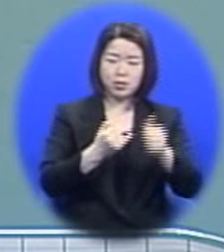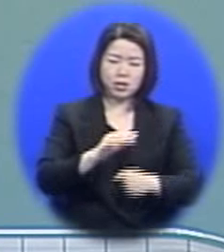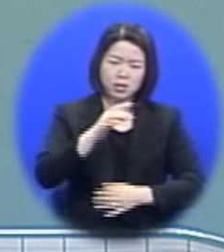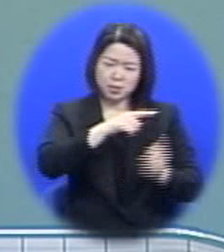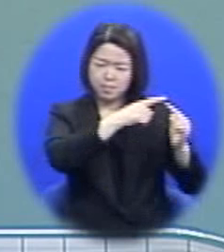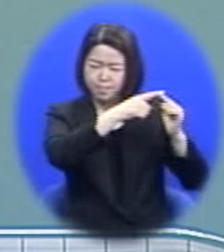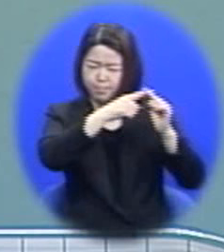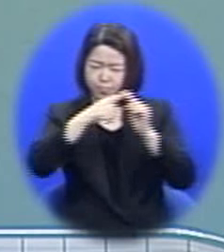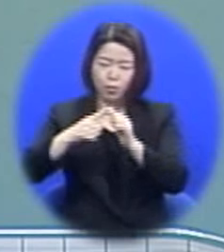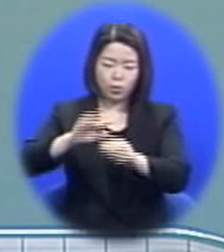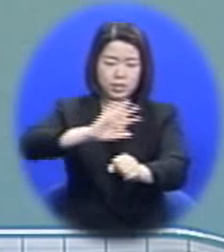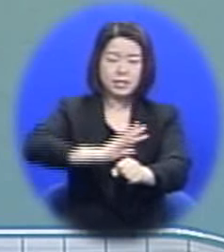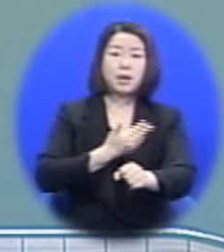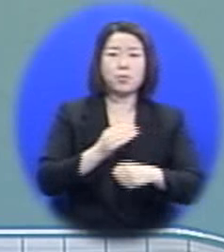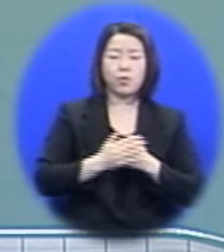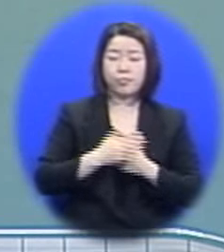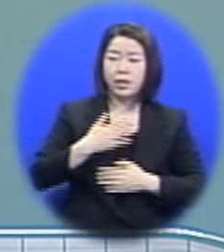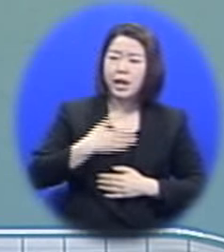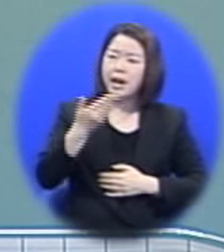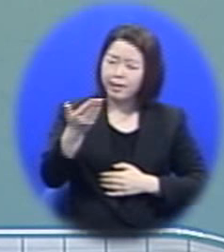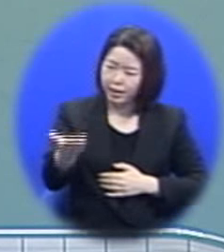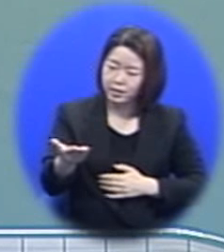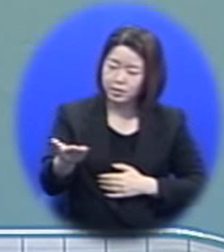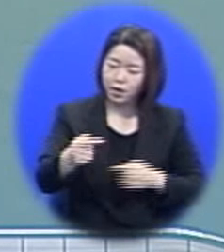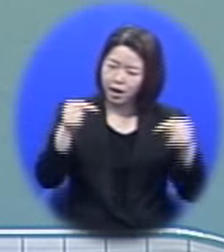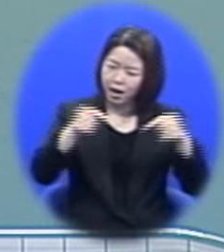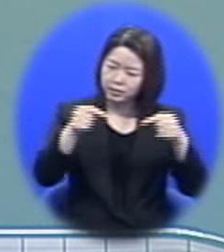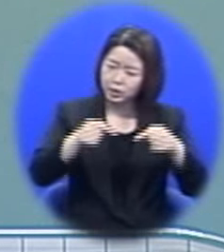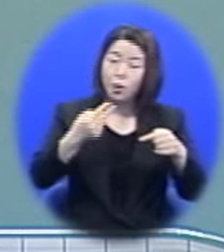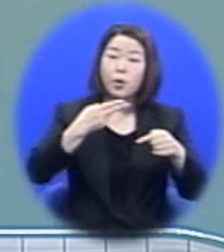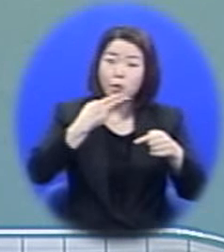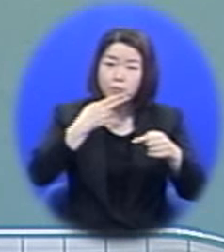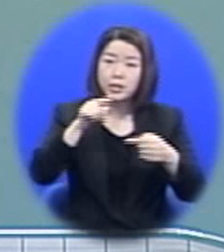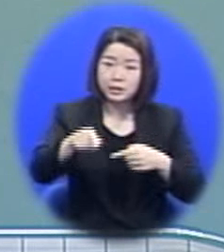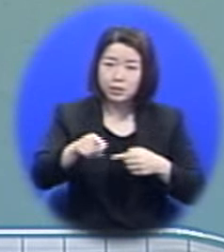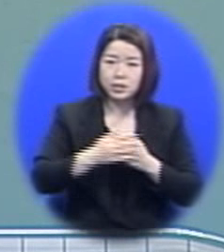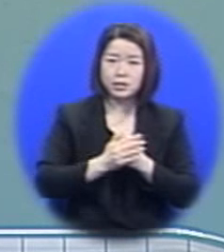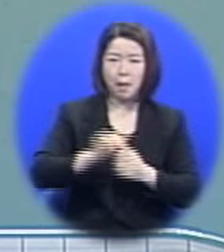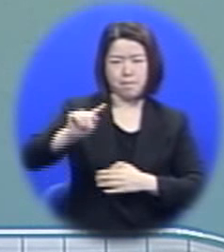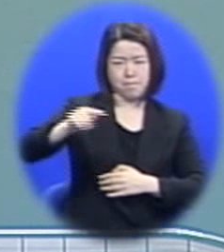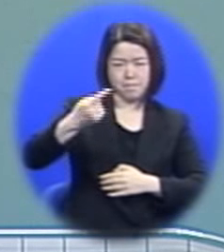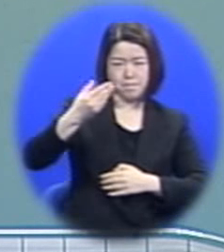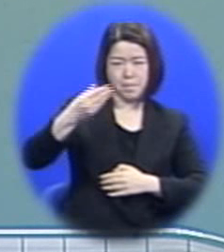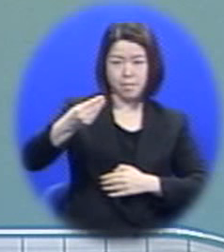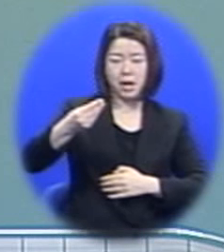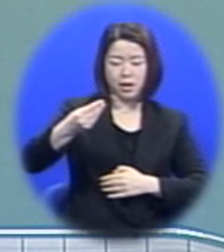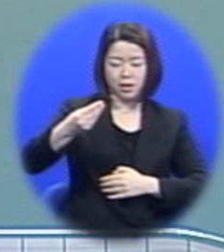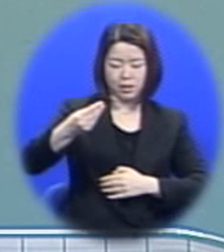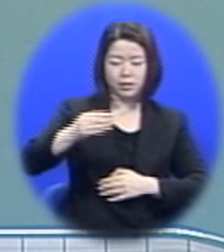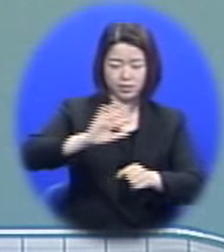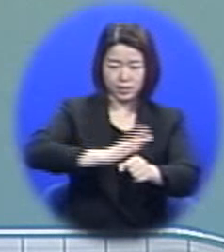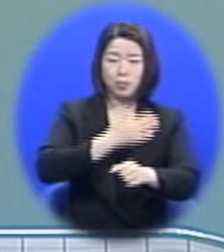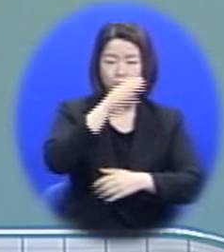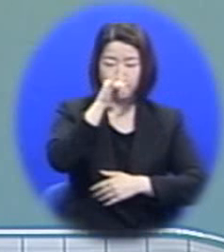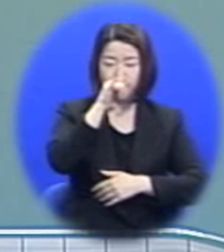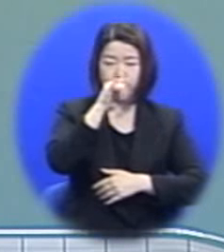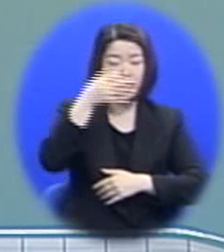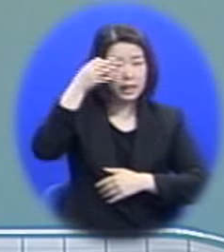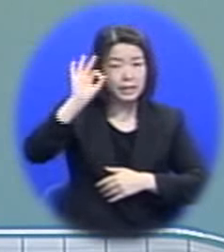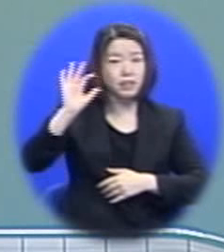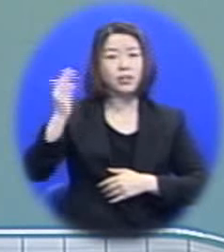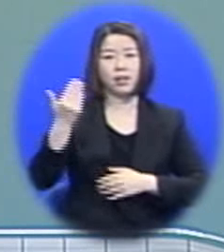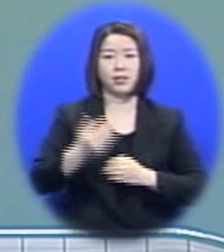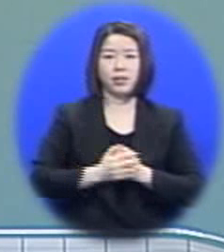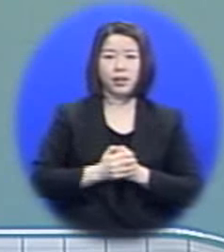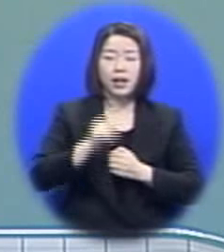잘못한 거예요. 내가 당신과 은논 안 한 것이 내가 100번 잘못했다. 그게